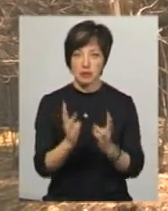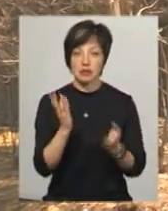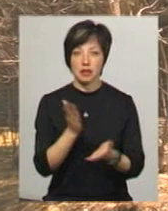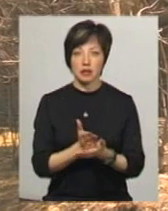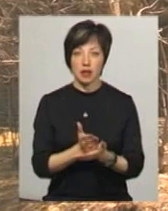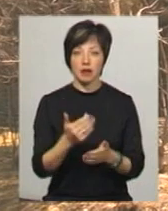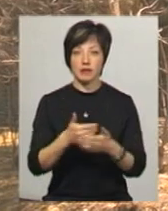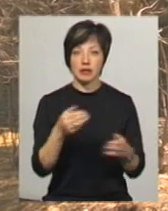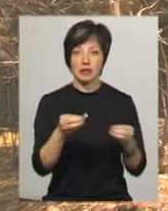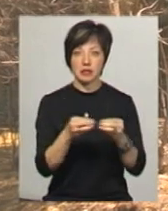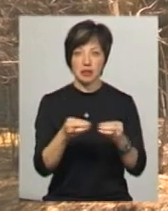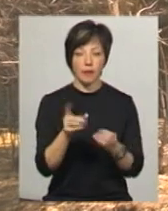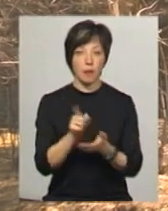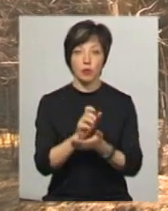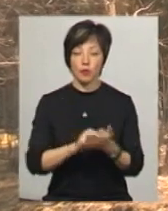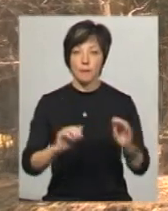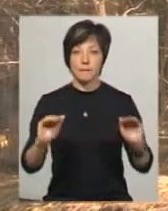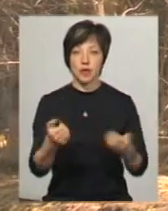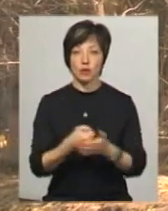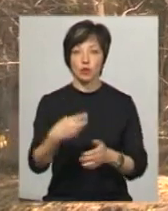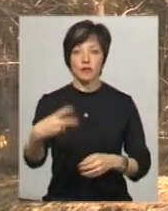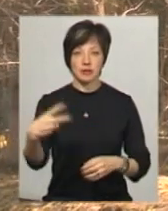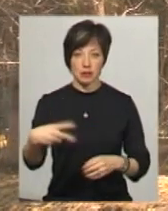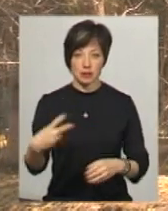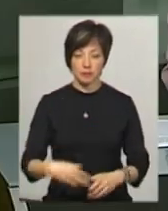складає від 10 неоподаткованих мінімум до 20.